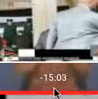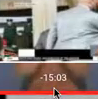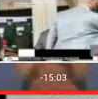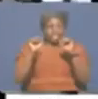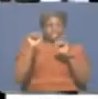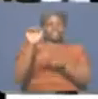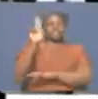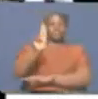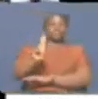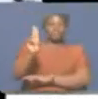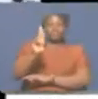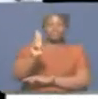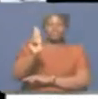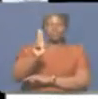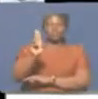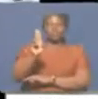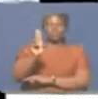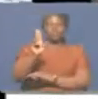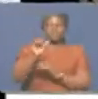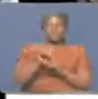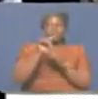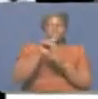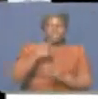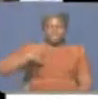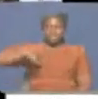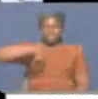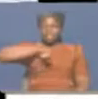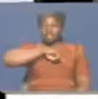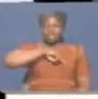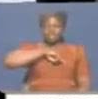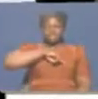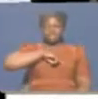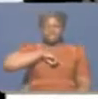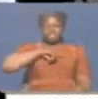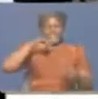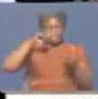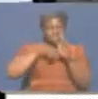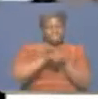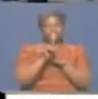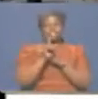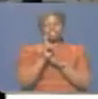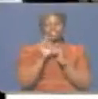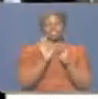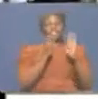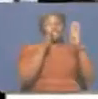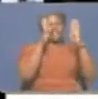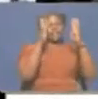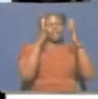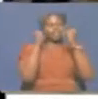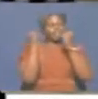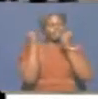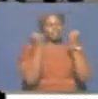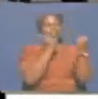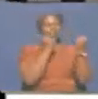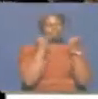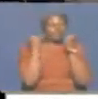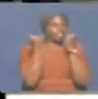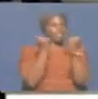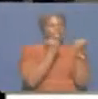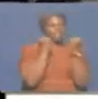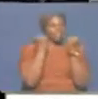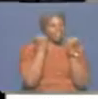Kenyatta utuongoze kwa sherehe ya mashujaa